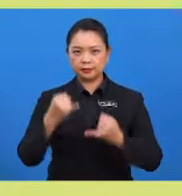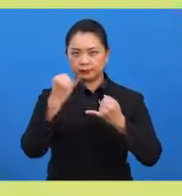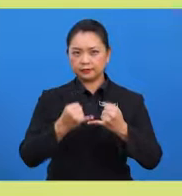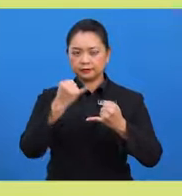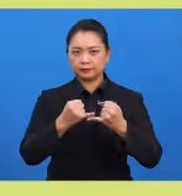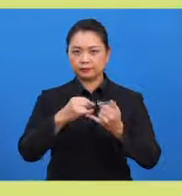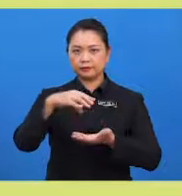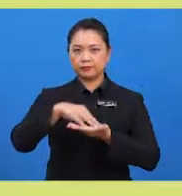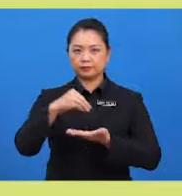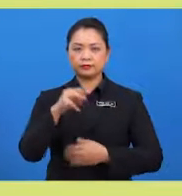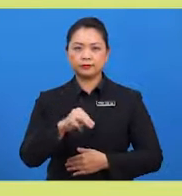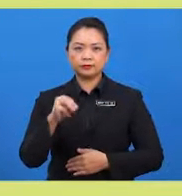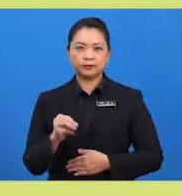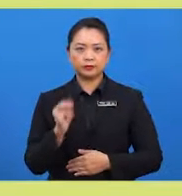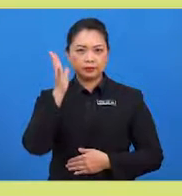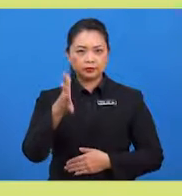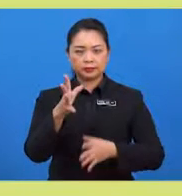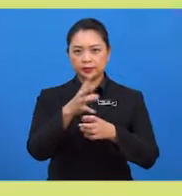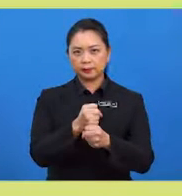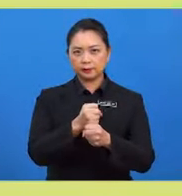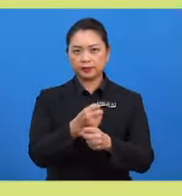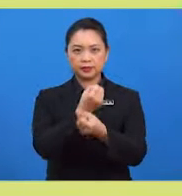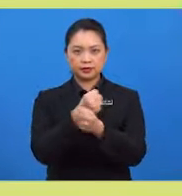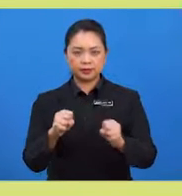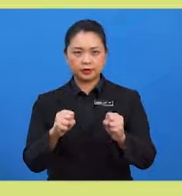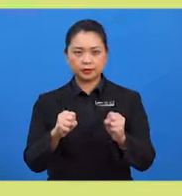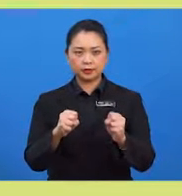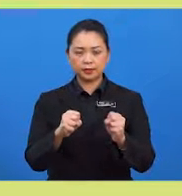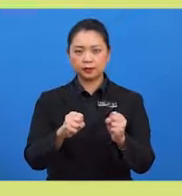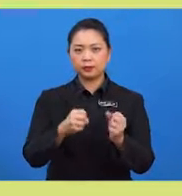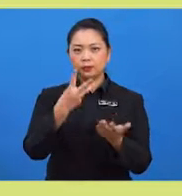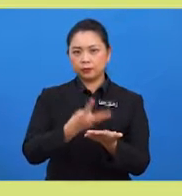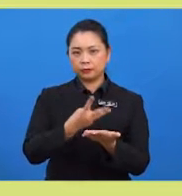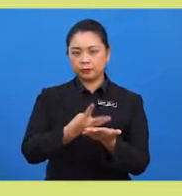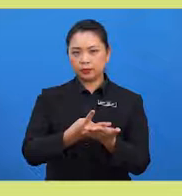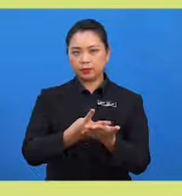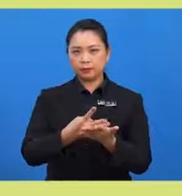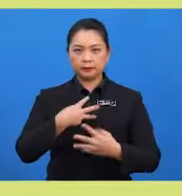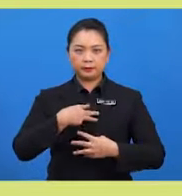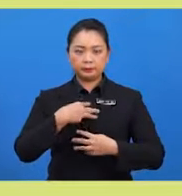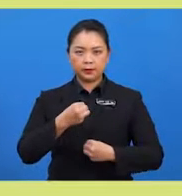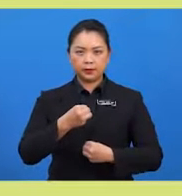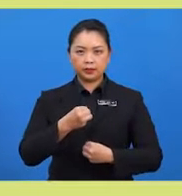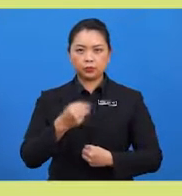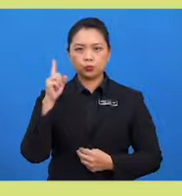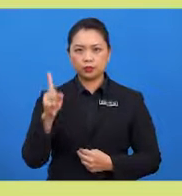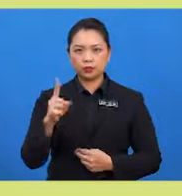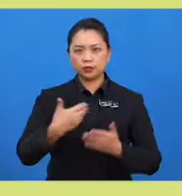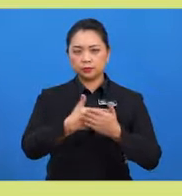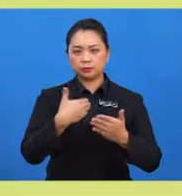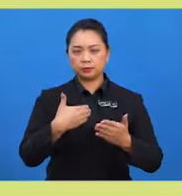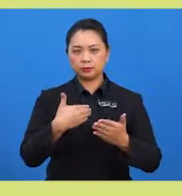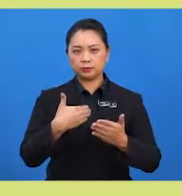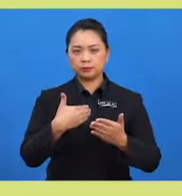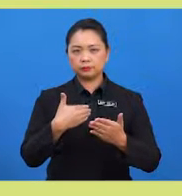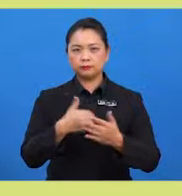pembelajaran, murid-murid akan dapat menyediakan penyata kewangan milikan tunggal iaitu akaun perdagangan dan untung